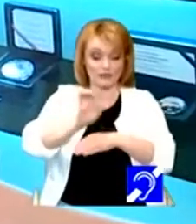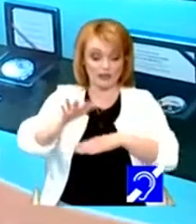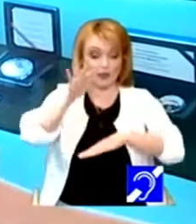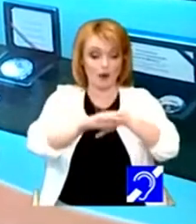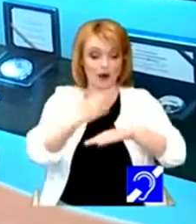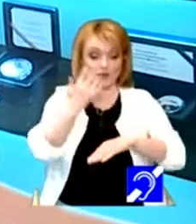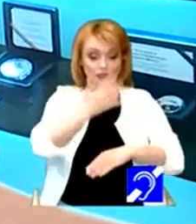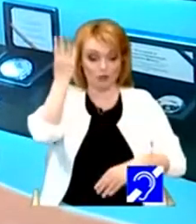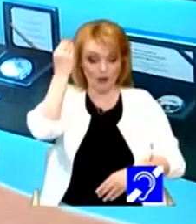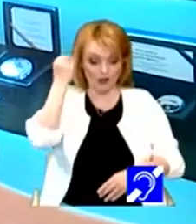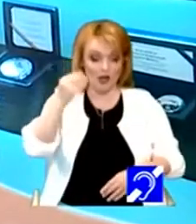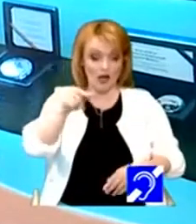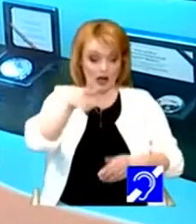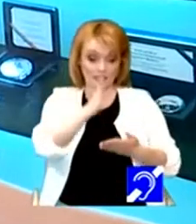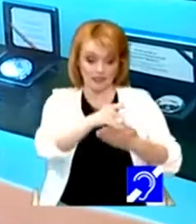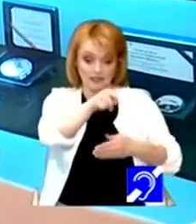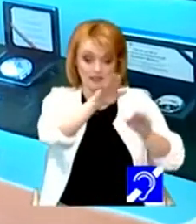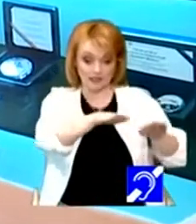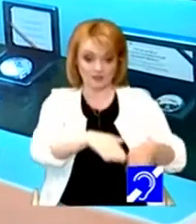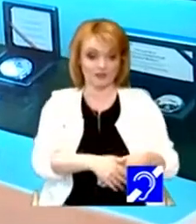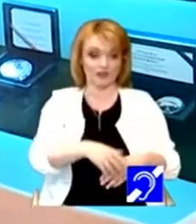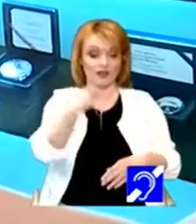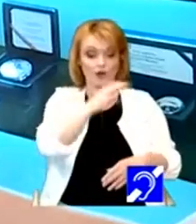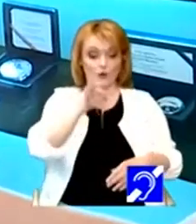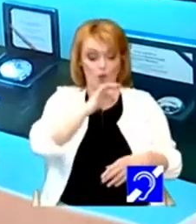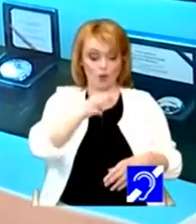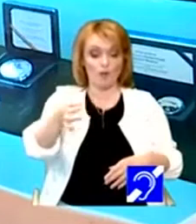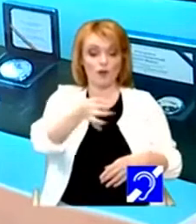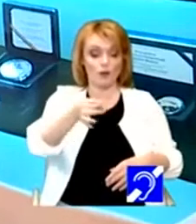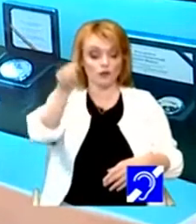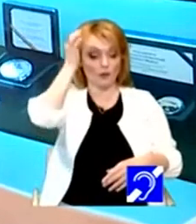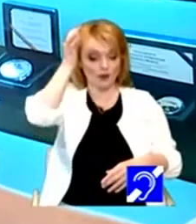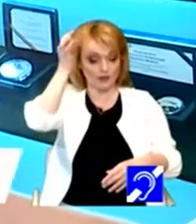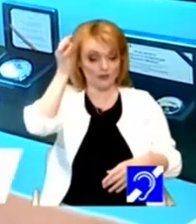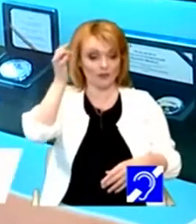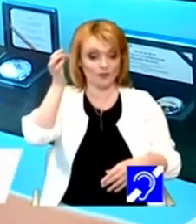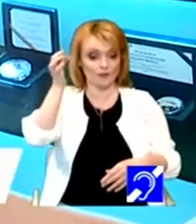Națională este aici expusă în această vitrină. Este vorba de moneda comemorativă